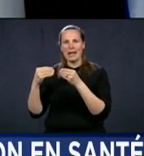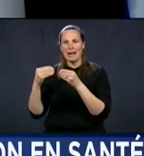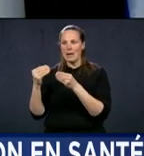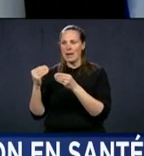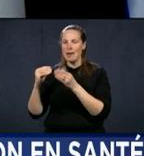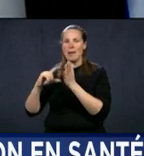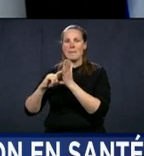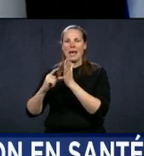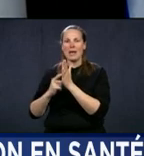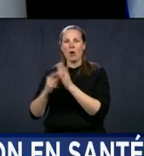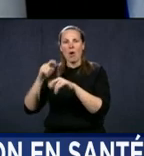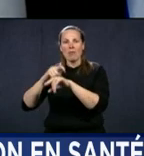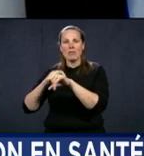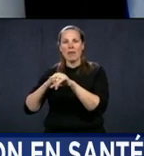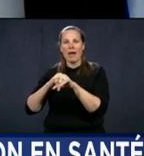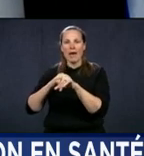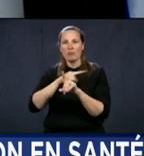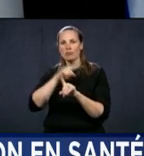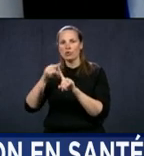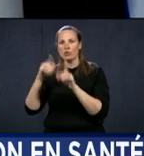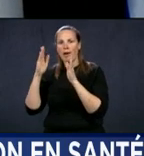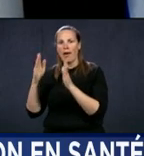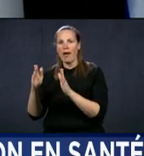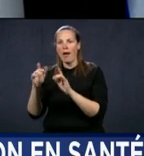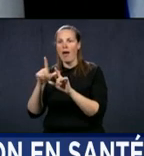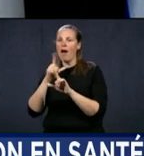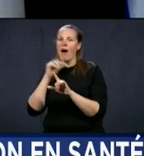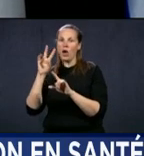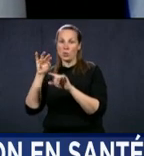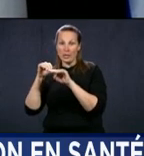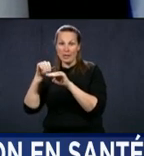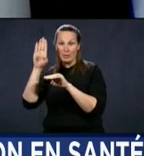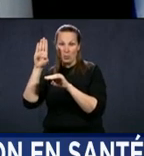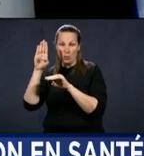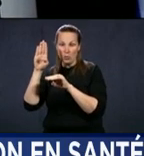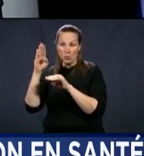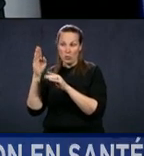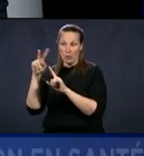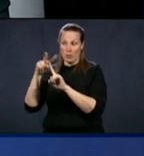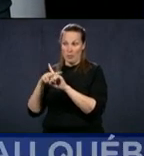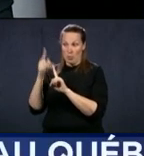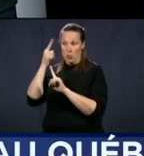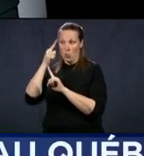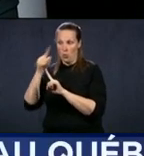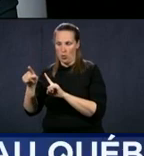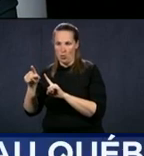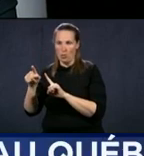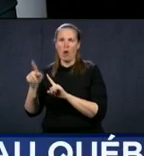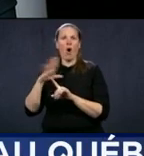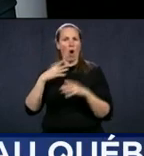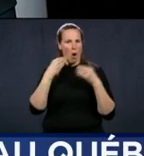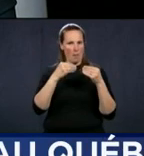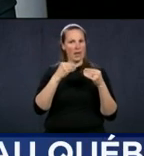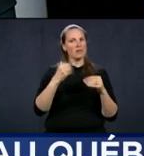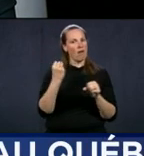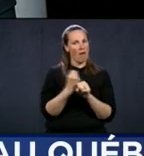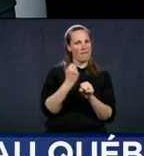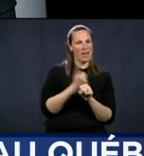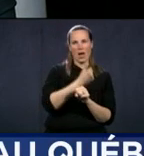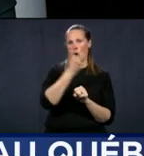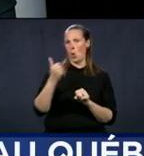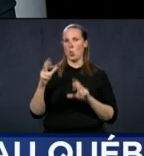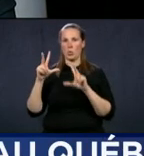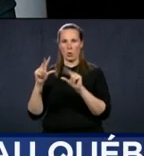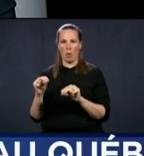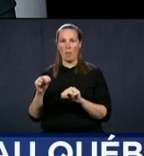personnes de 70 ans et plus. C'est une pratique que certains vont faire et d'autres ne le feront pas. Mais ce que je ne voudrais pas que les gens interprètent, c'est qu'une personne de 70 ans